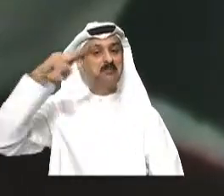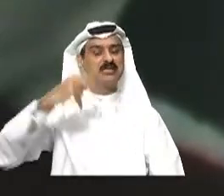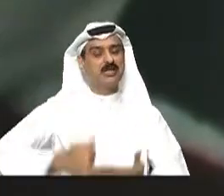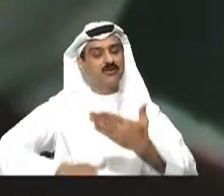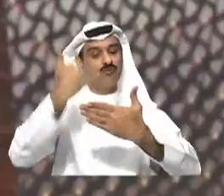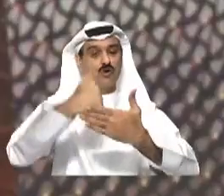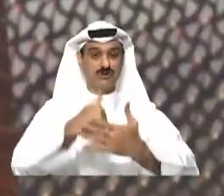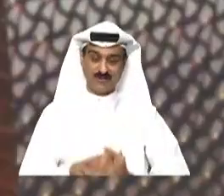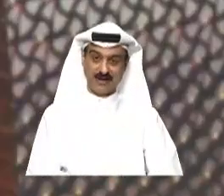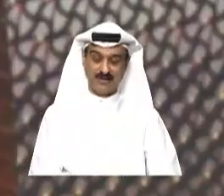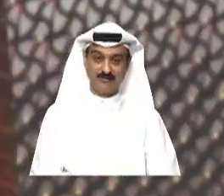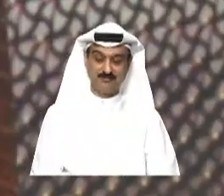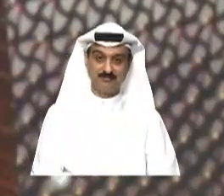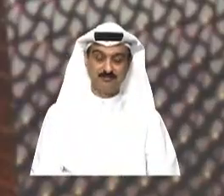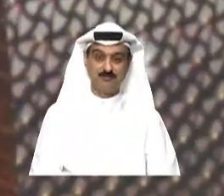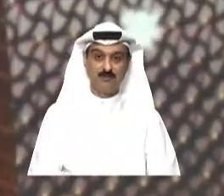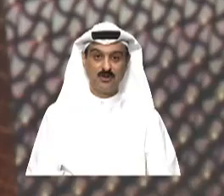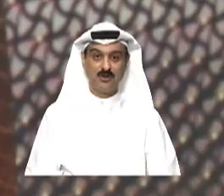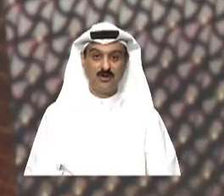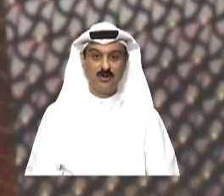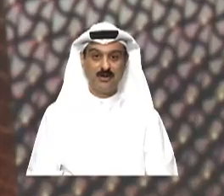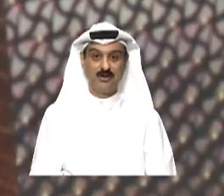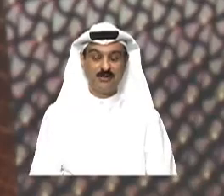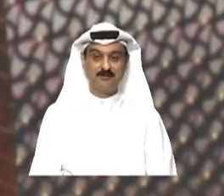كابتن عبد الهادي، بالنسبة